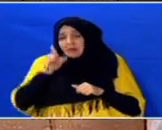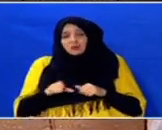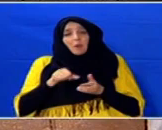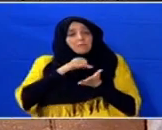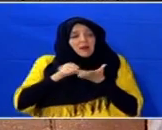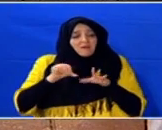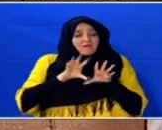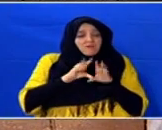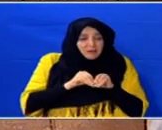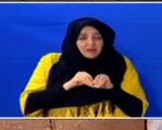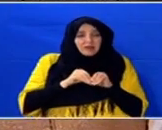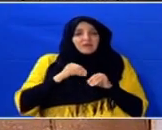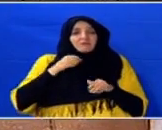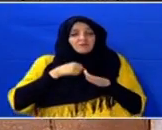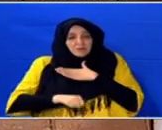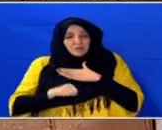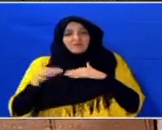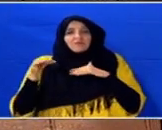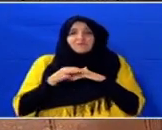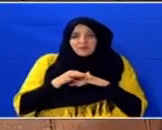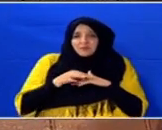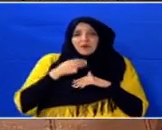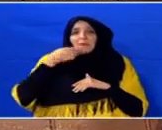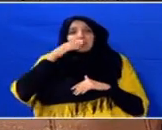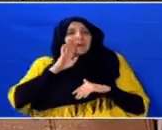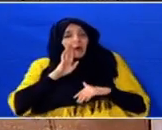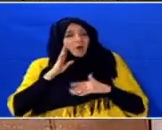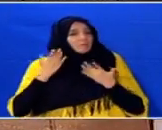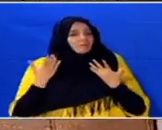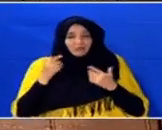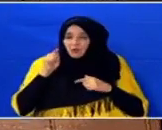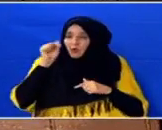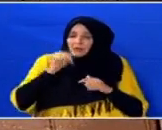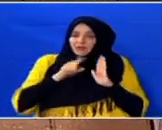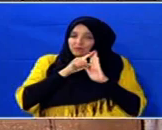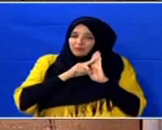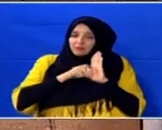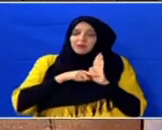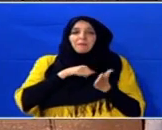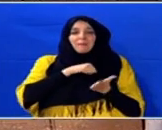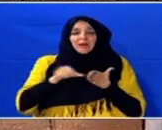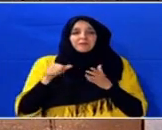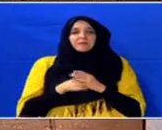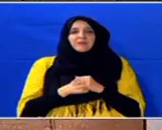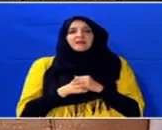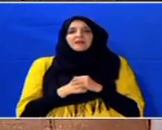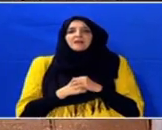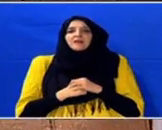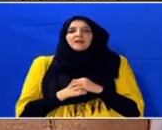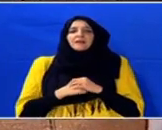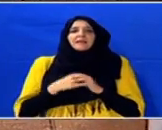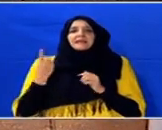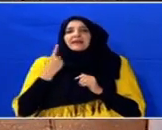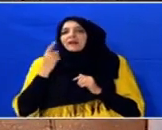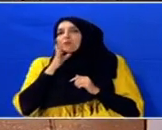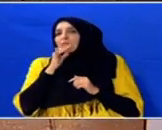أصوله وعلى فروعه. إذن فهناك موجبات للنفقة. هل يمكن أن يدعي شخص مثلا